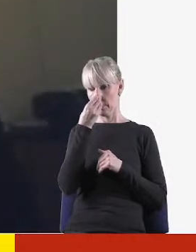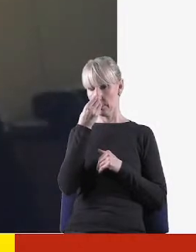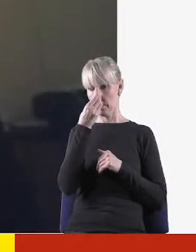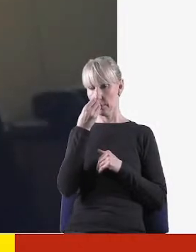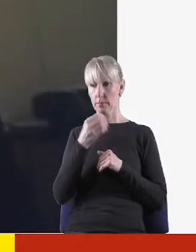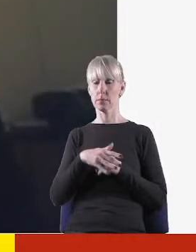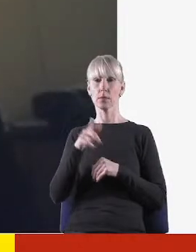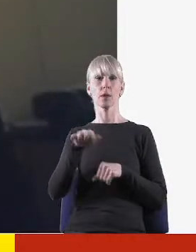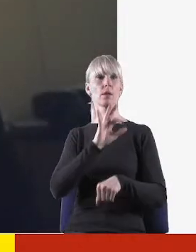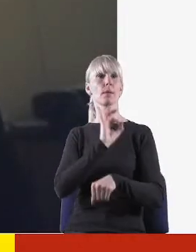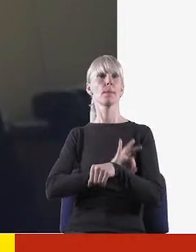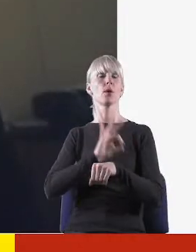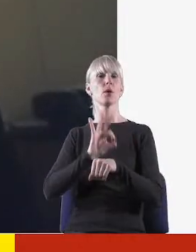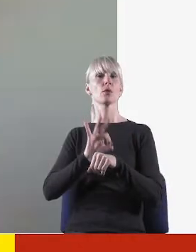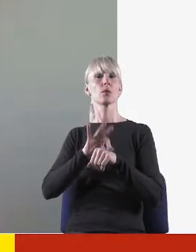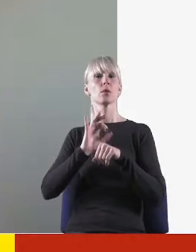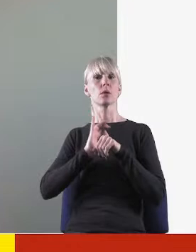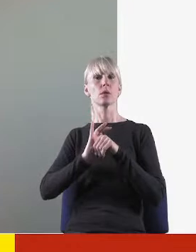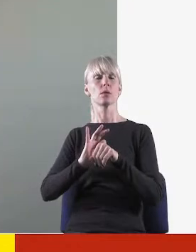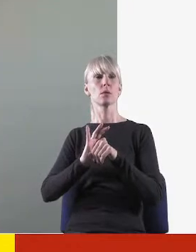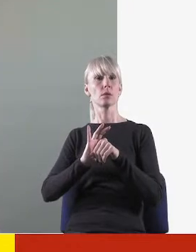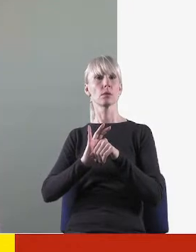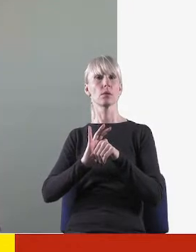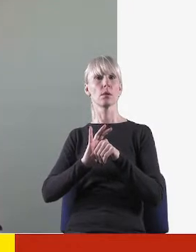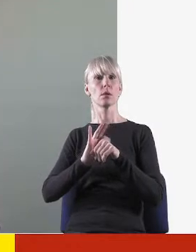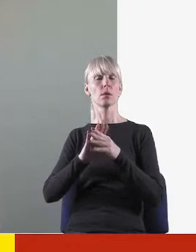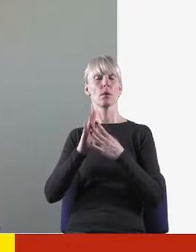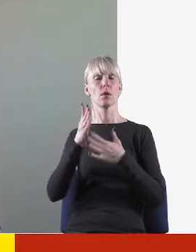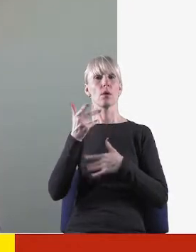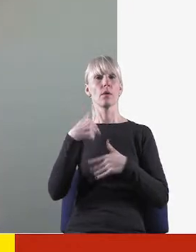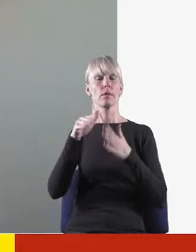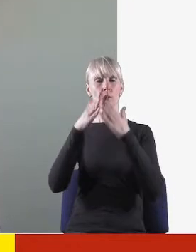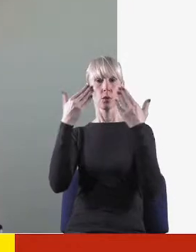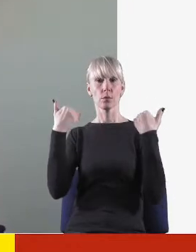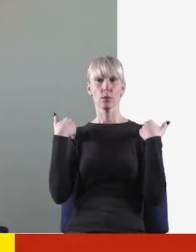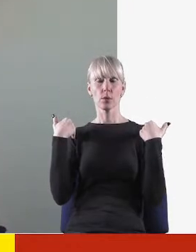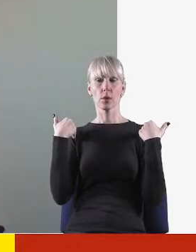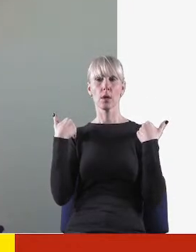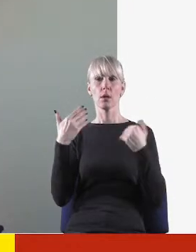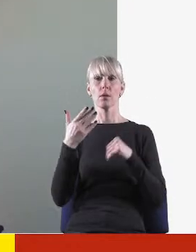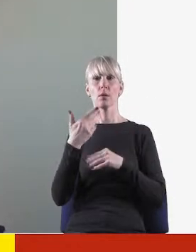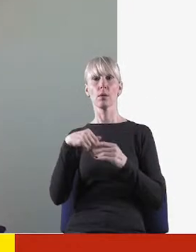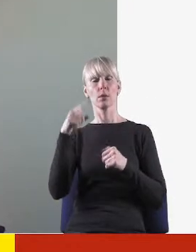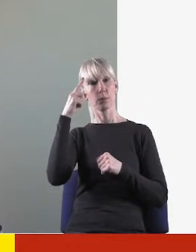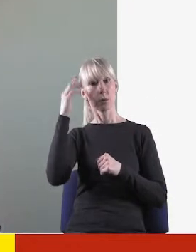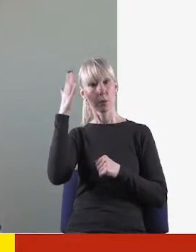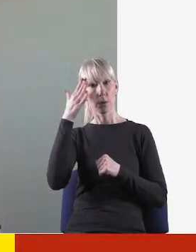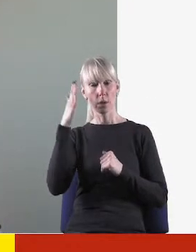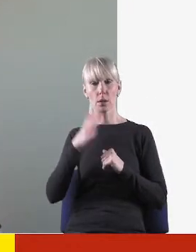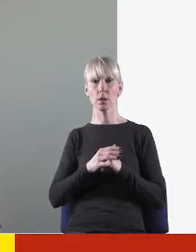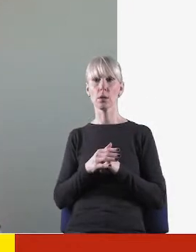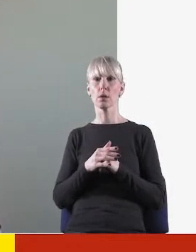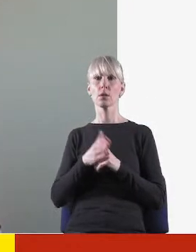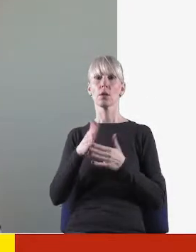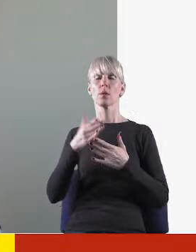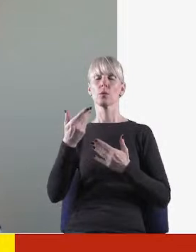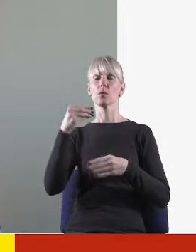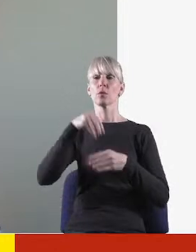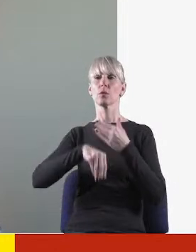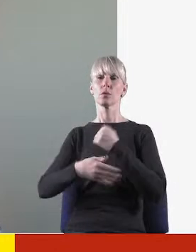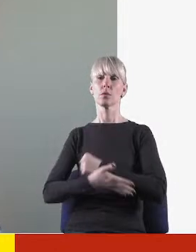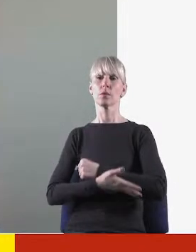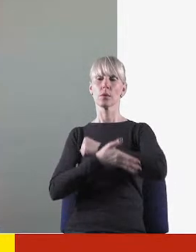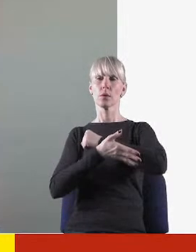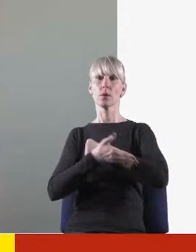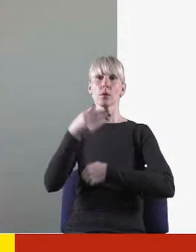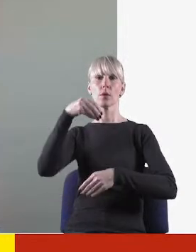ten projekt, który jest prowadzony w Szpitalu Psychiatrycznym i w Szpitalu w Warcie, projekty związane ze wsparciem